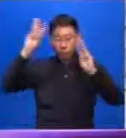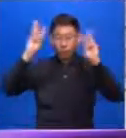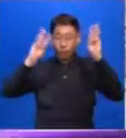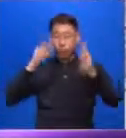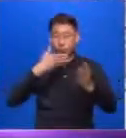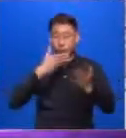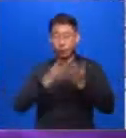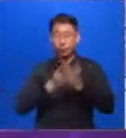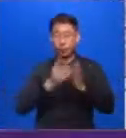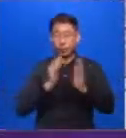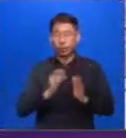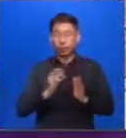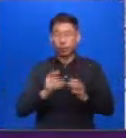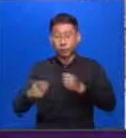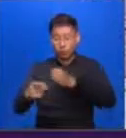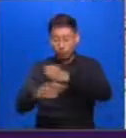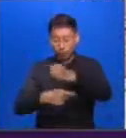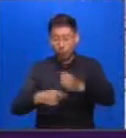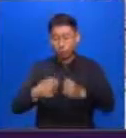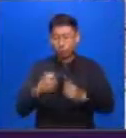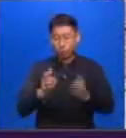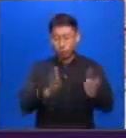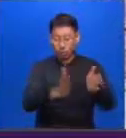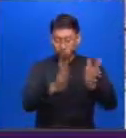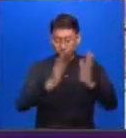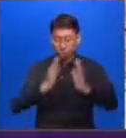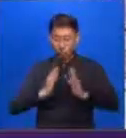ที่ชาวนาตอนนี้ก็ควรที่จะเอาแบบอย่างนะคะเป็นการพลิกวิกฤตให้เป็นโอกาสด้วยนะคะ